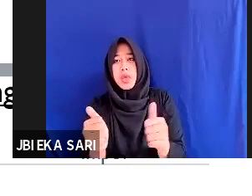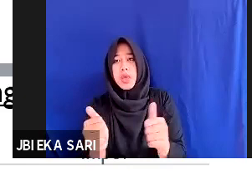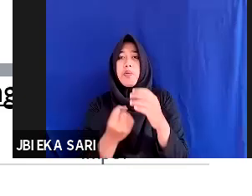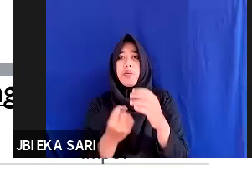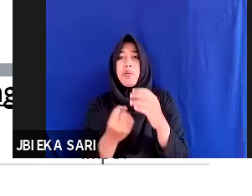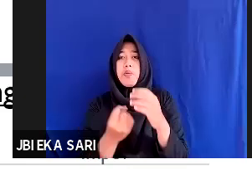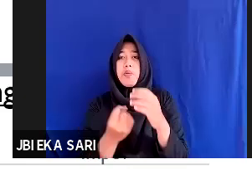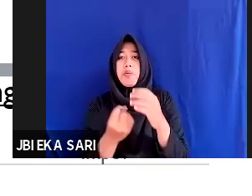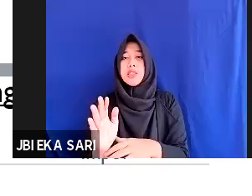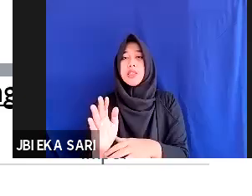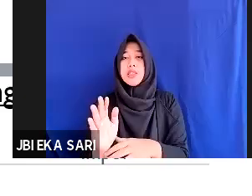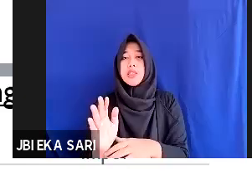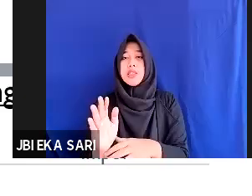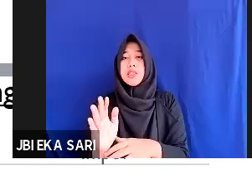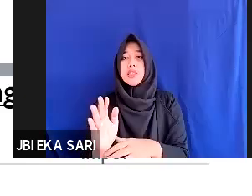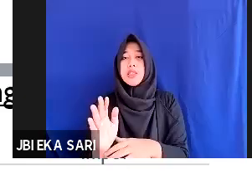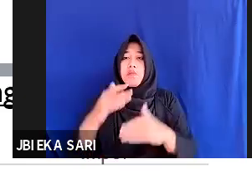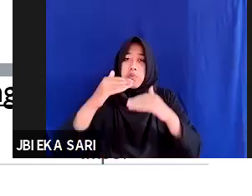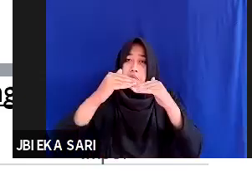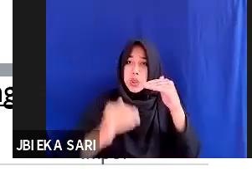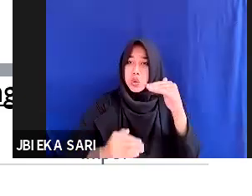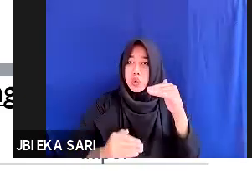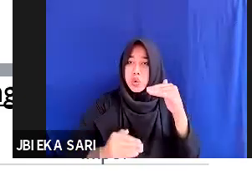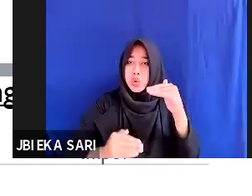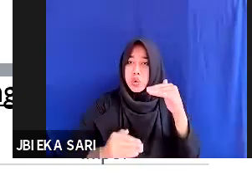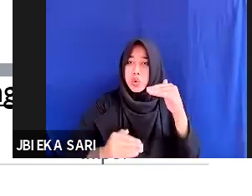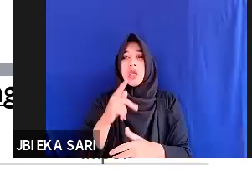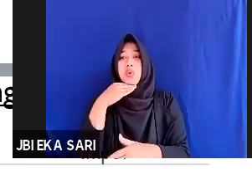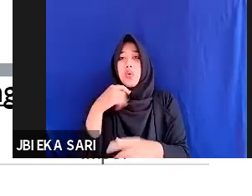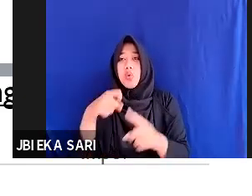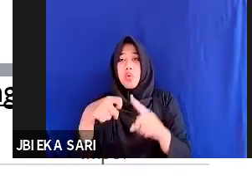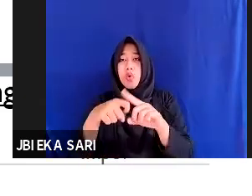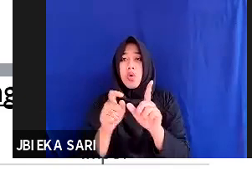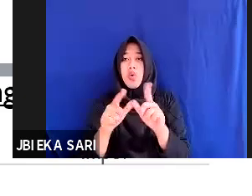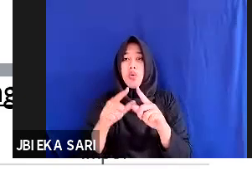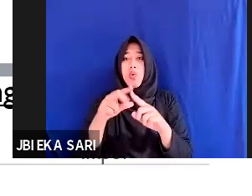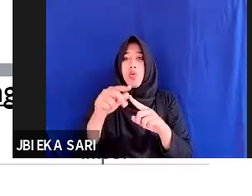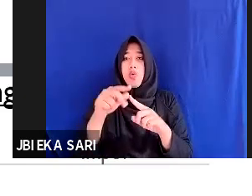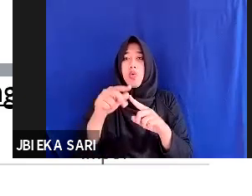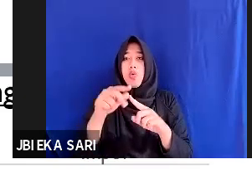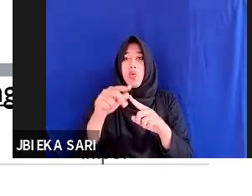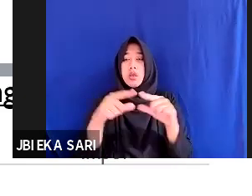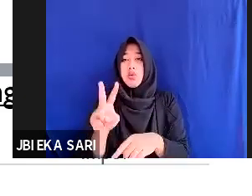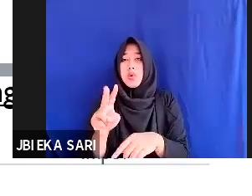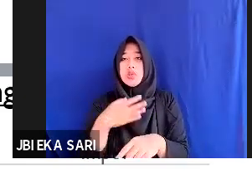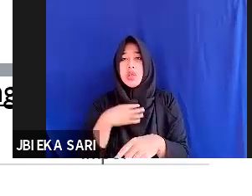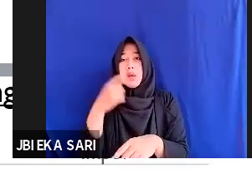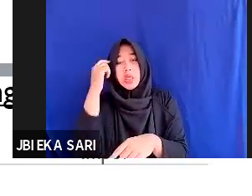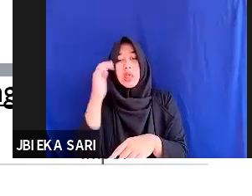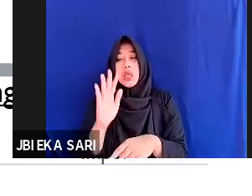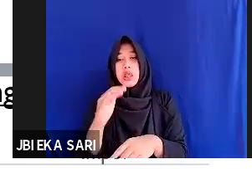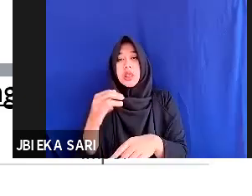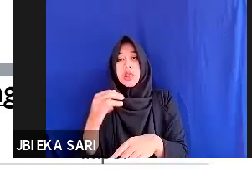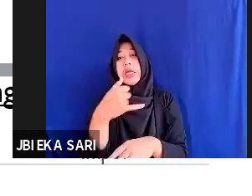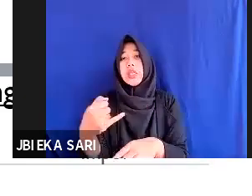mengalami penurunan dan kita menunggu sekarang kuartal 2 nanti saya kira akan negatif, mudah-mudahan tidak sampai